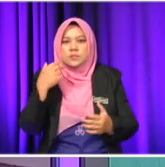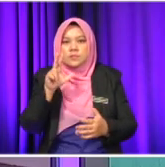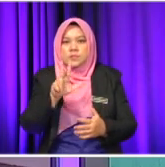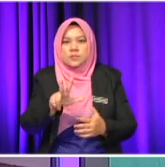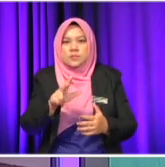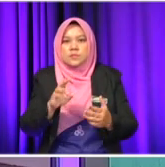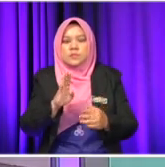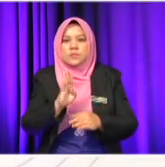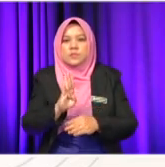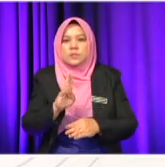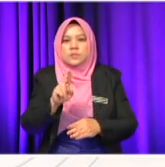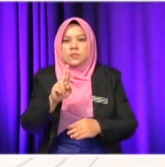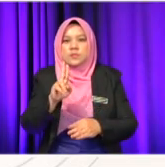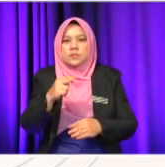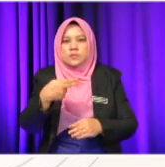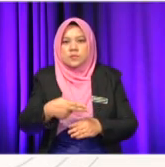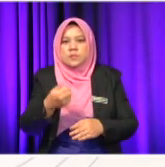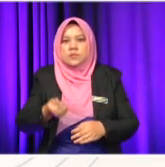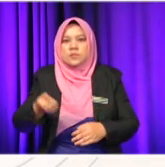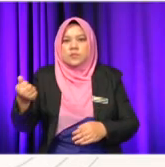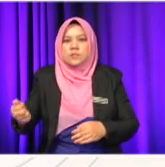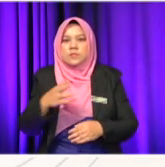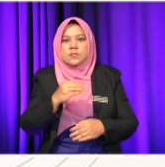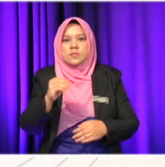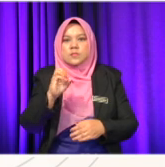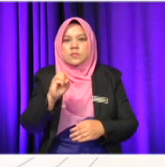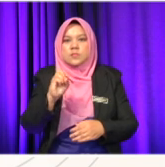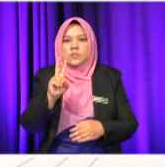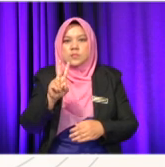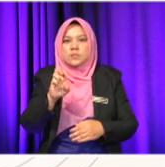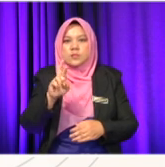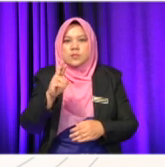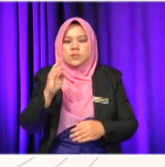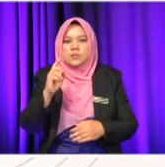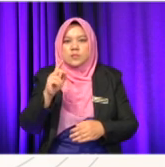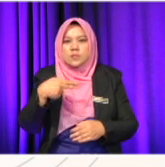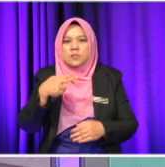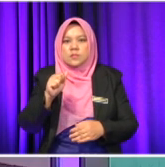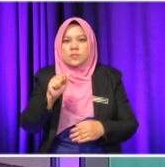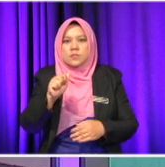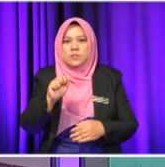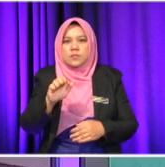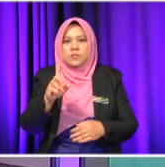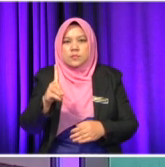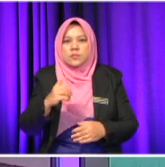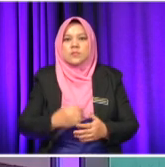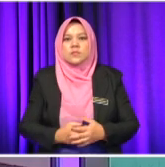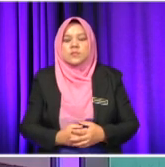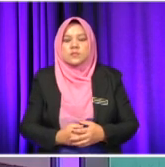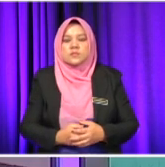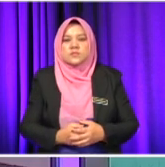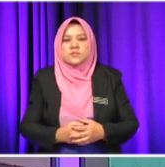kos buruh overhead oke itu sajalah untuk